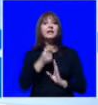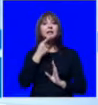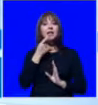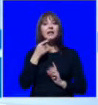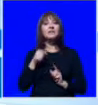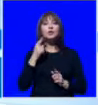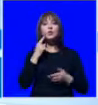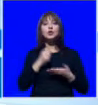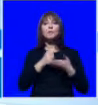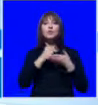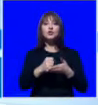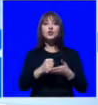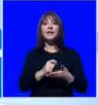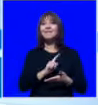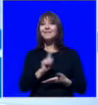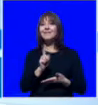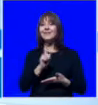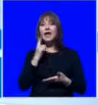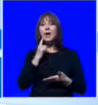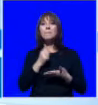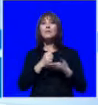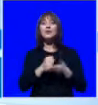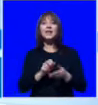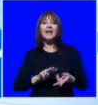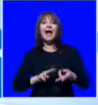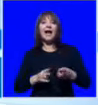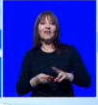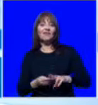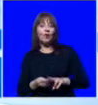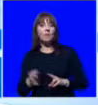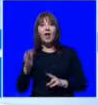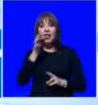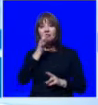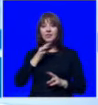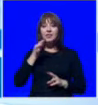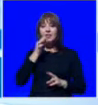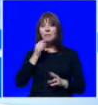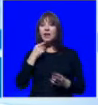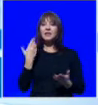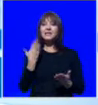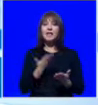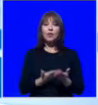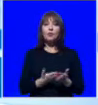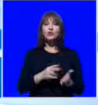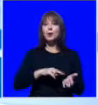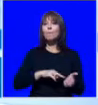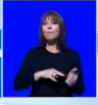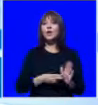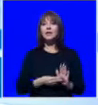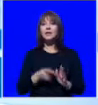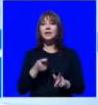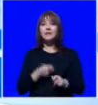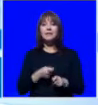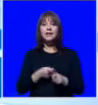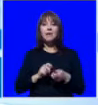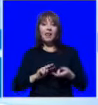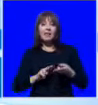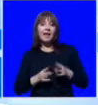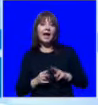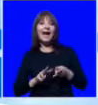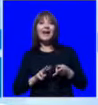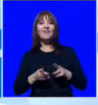този бюджет не е бюджет на реформи. В него няма никакви заложени политики, през които да се направят реформи.